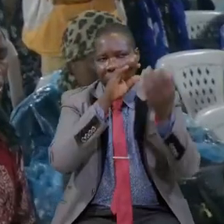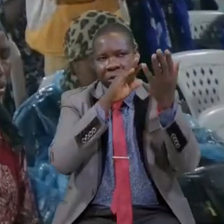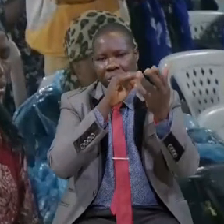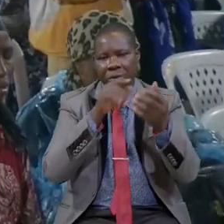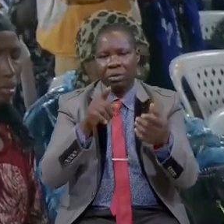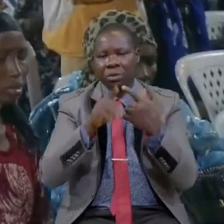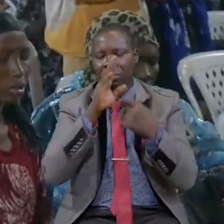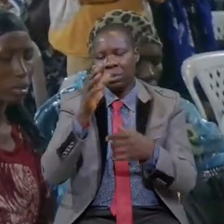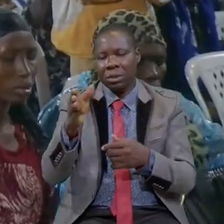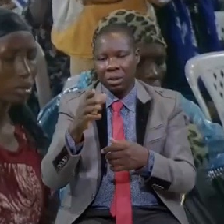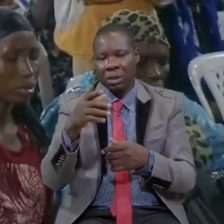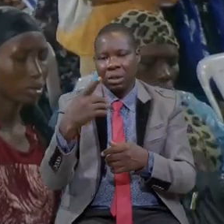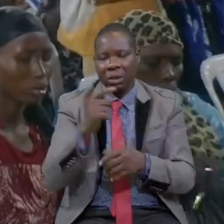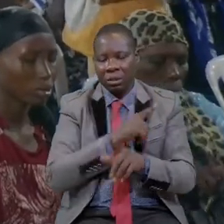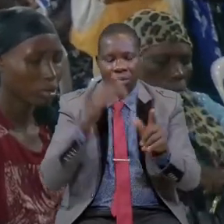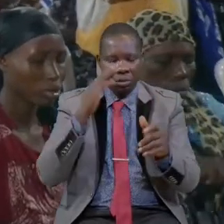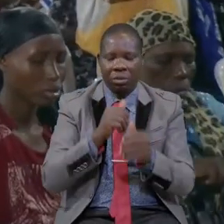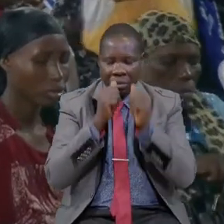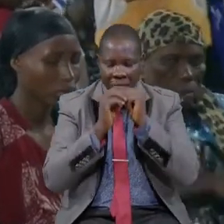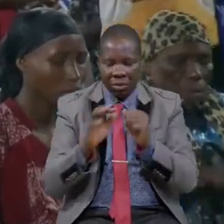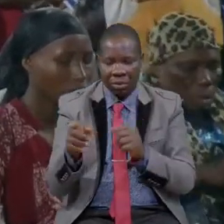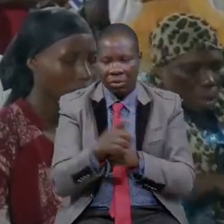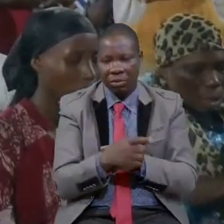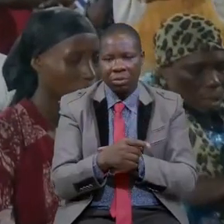pour que Dieu puisse vous bénir.